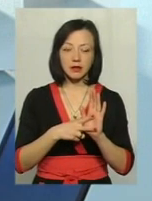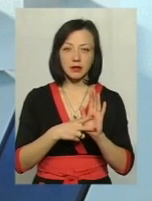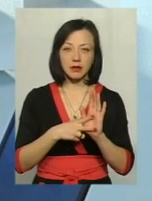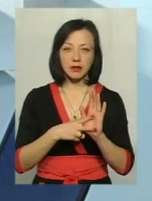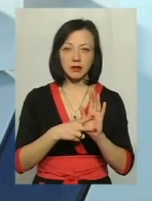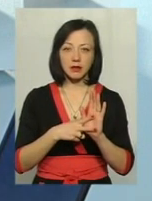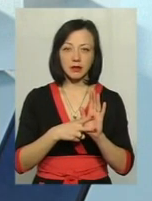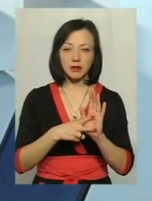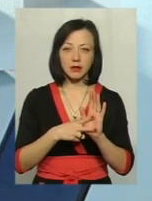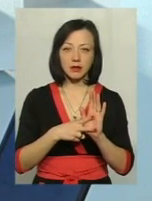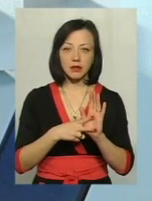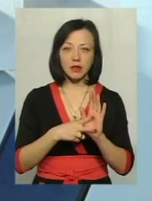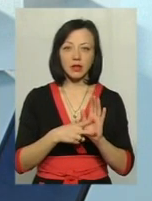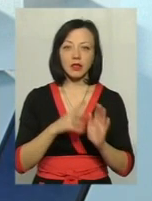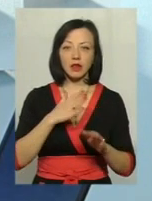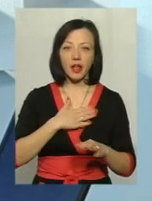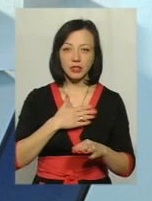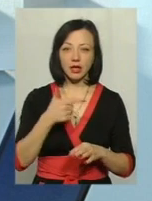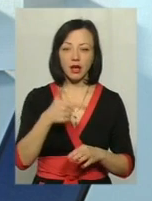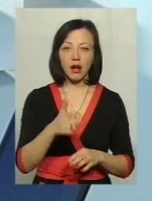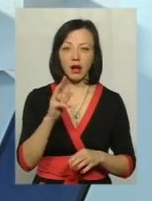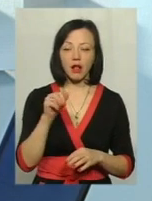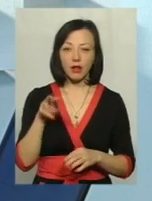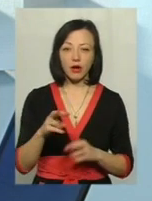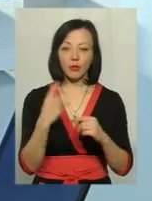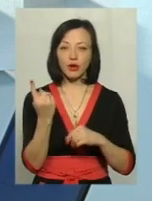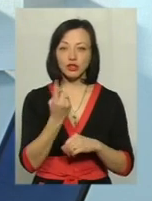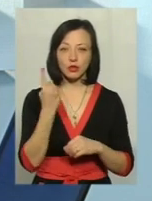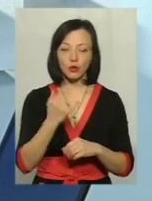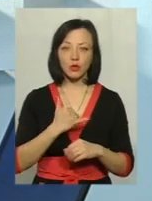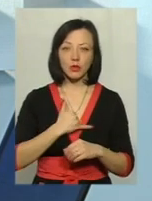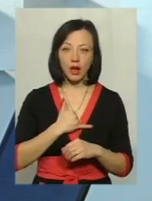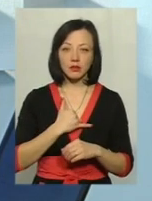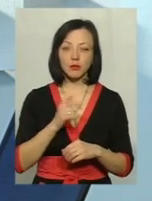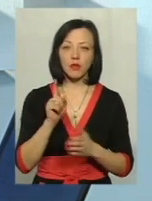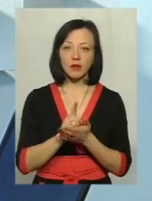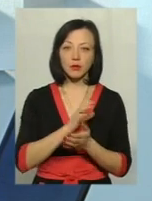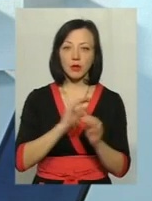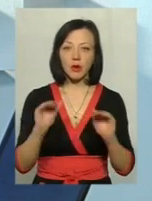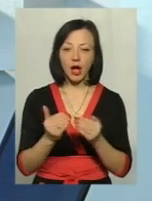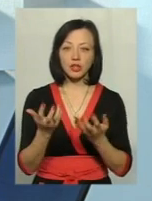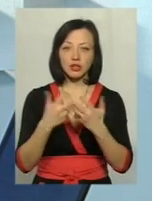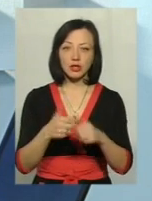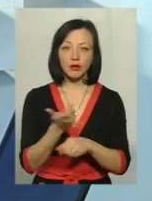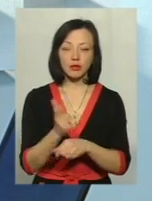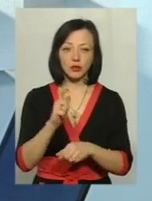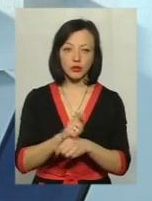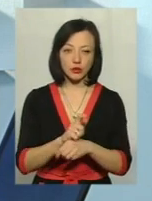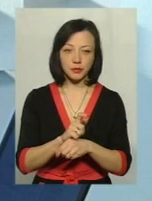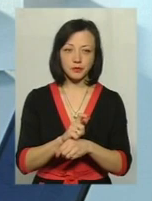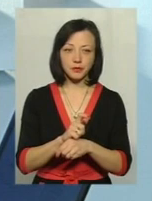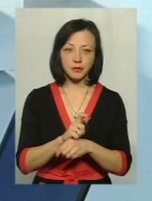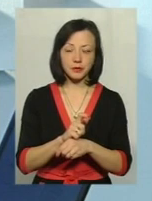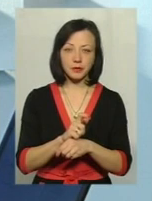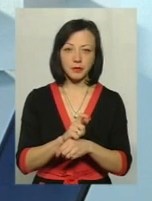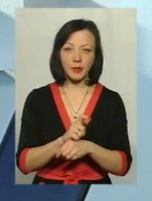наші гідрокалорії. Так як по лічильнику, у нас повинно менше бути, а вони считають більше. Вона